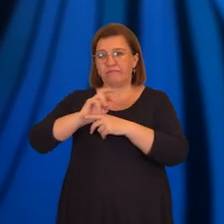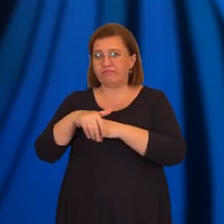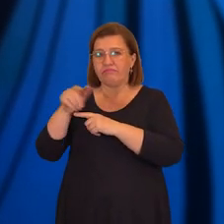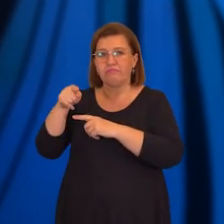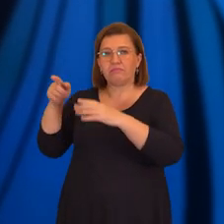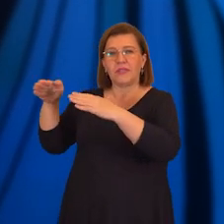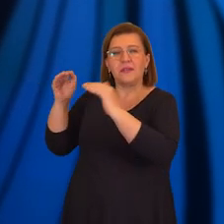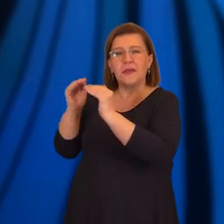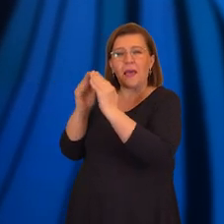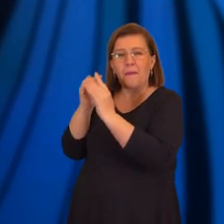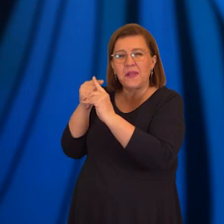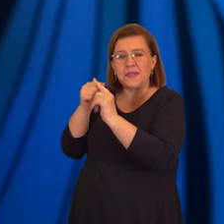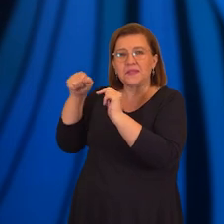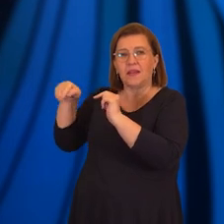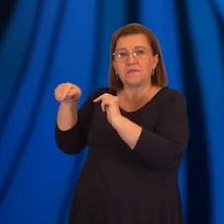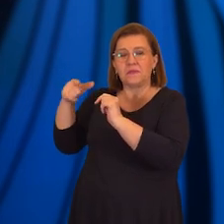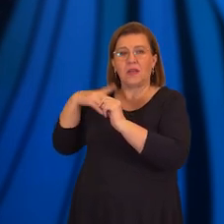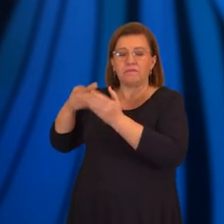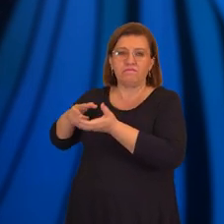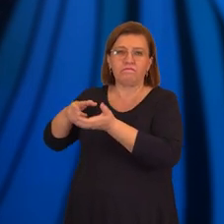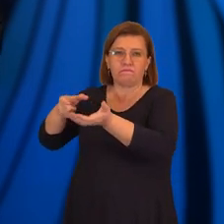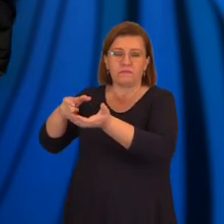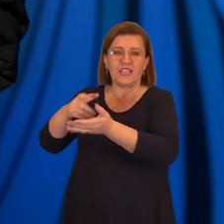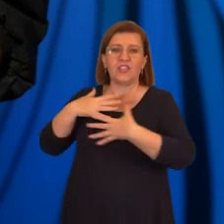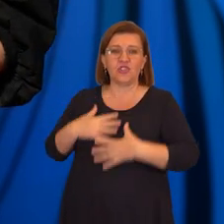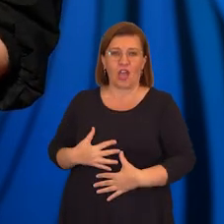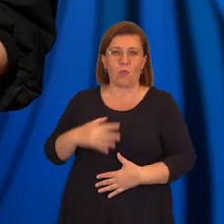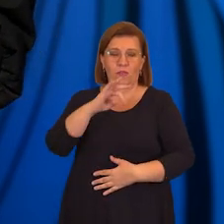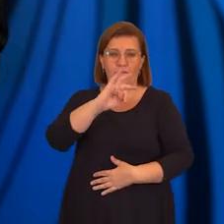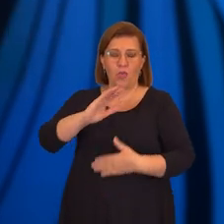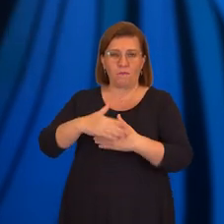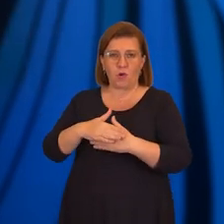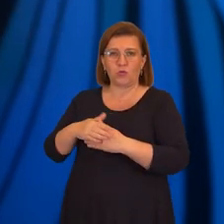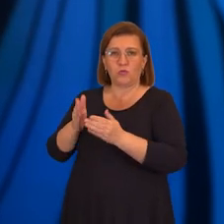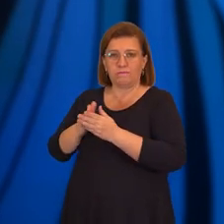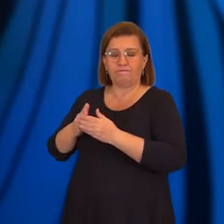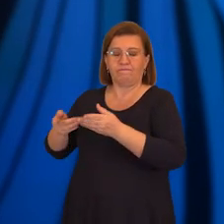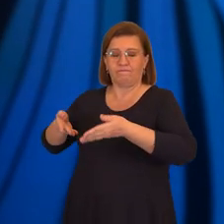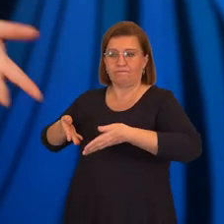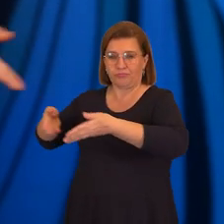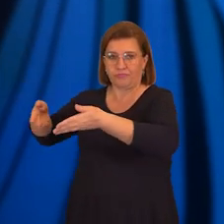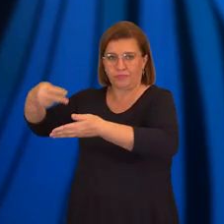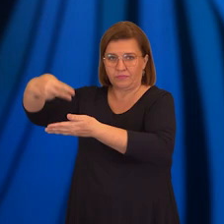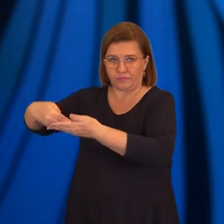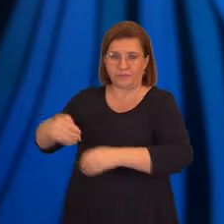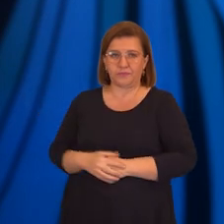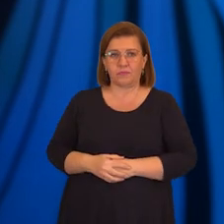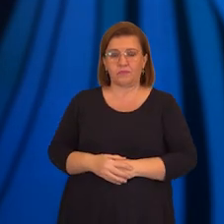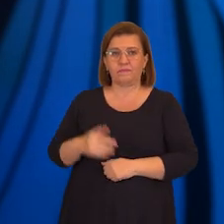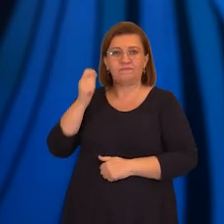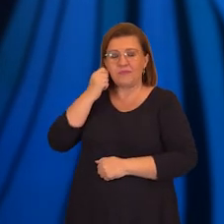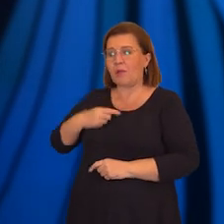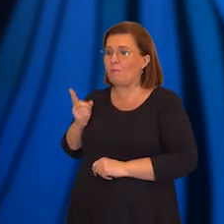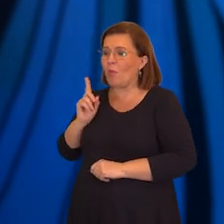wystawiono ciało jej męża. Podeszła do niego. Ania już tak miała w zwyczaju, że